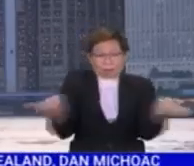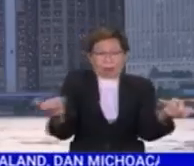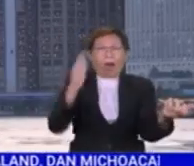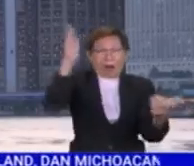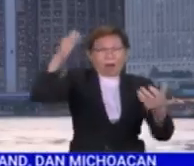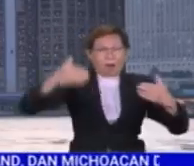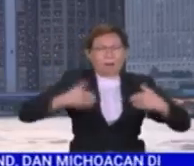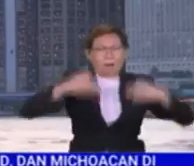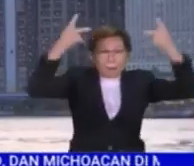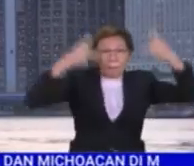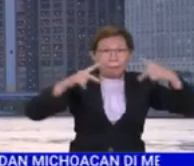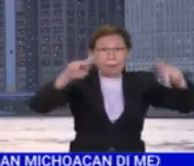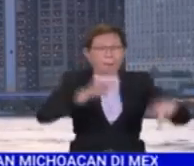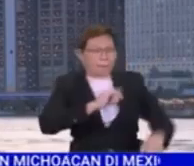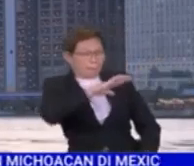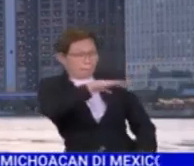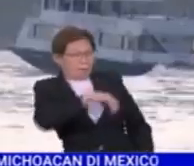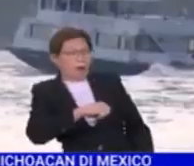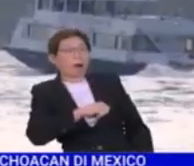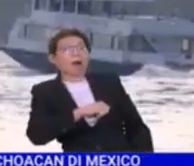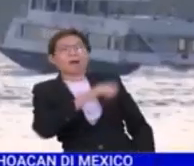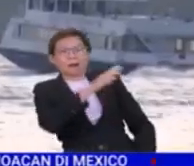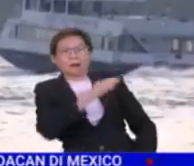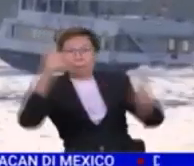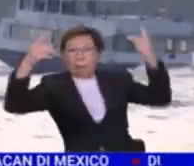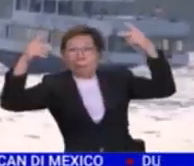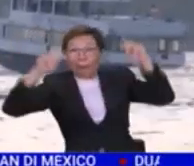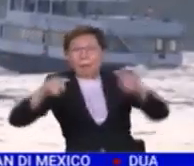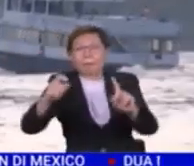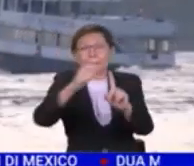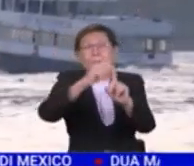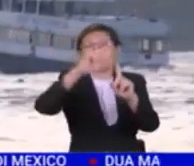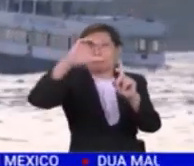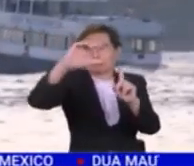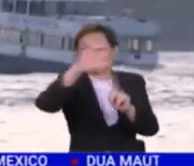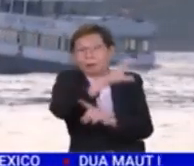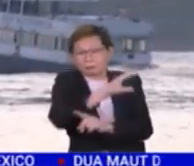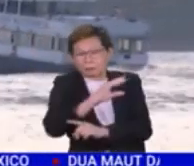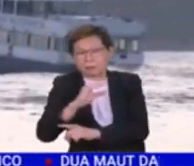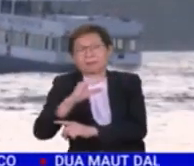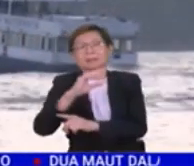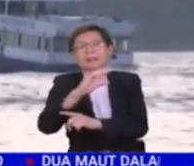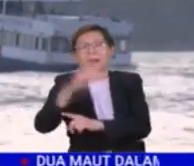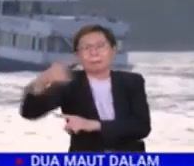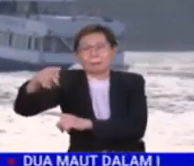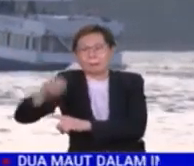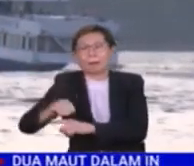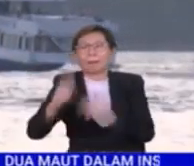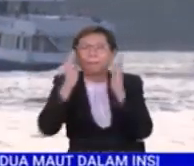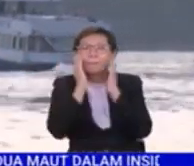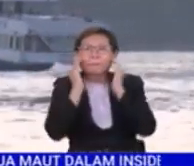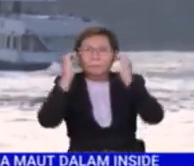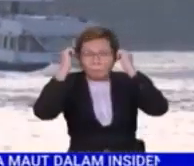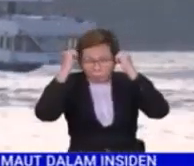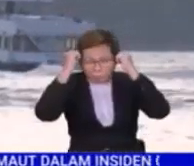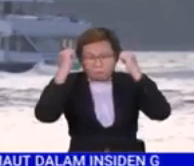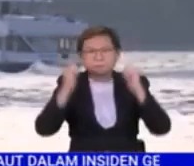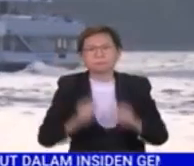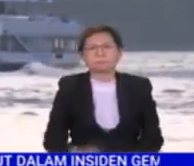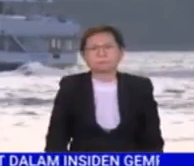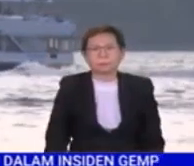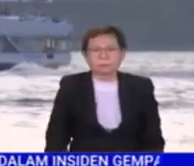diadakan dengan Presiden Palestin Mahmud Abbas Perdana Menteri Pakistan shebas Sharif dan perdana menteri Belanda Mark